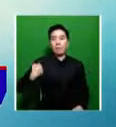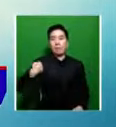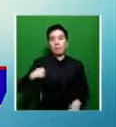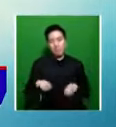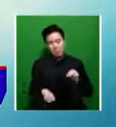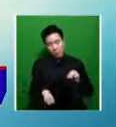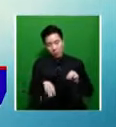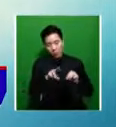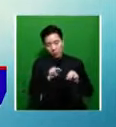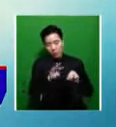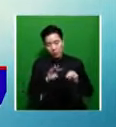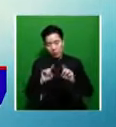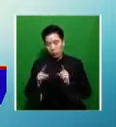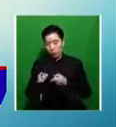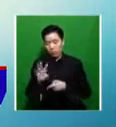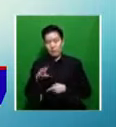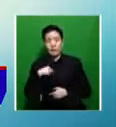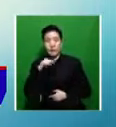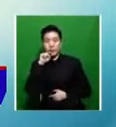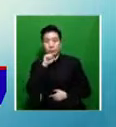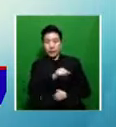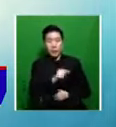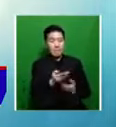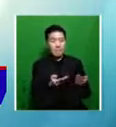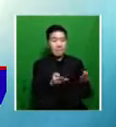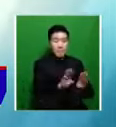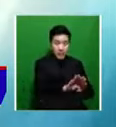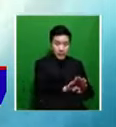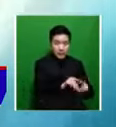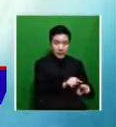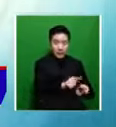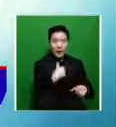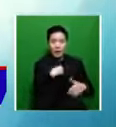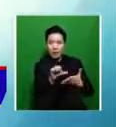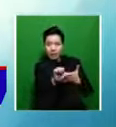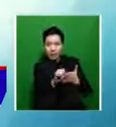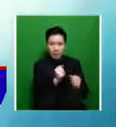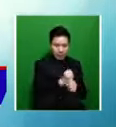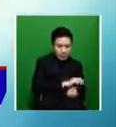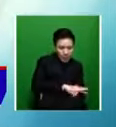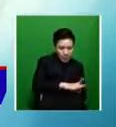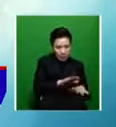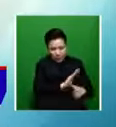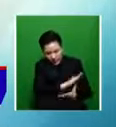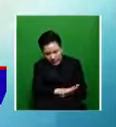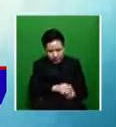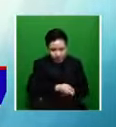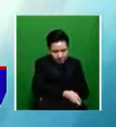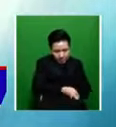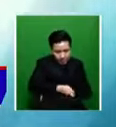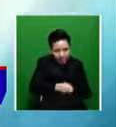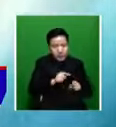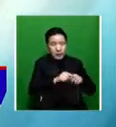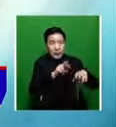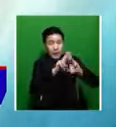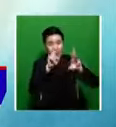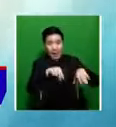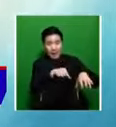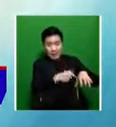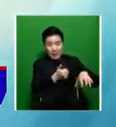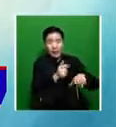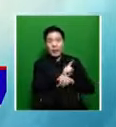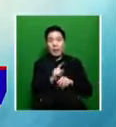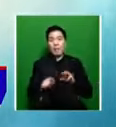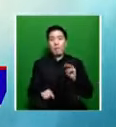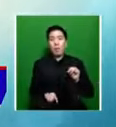34วงเล็บ4เนี่ยสั่งให้ปิดดำเนินการนะครับแล้วก็ปรับปรุงในเรื่องของตัวความสะอาดและก็สุขาภิบาลได้อยู่ส่วนมาตร